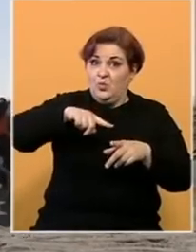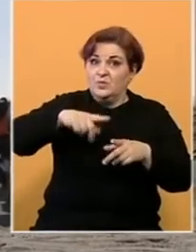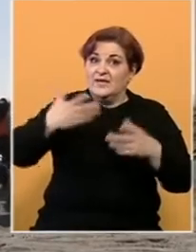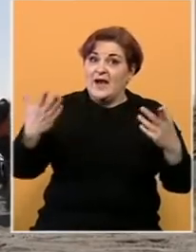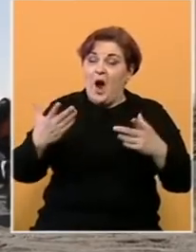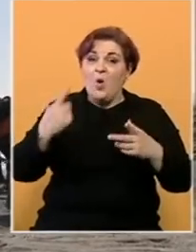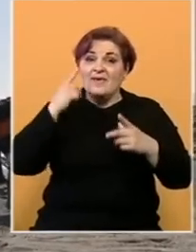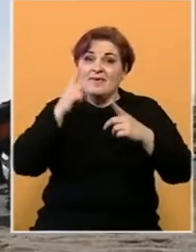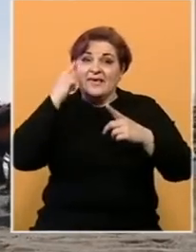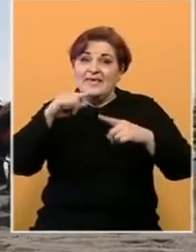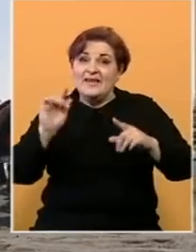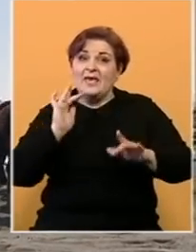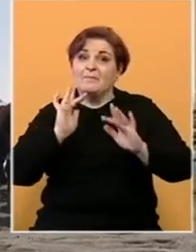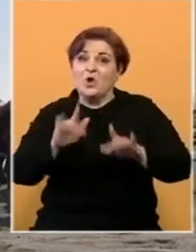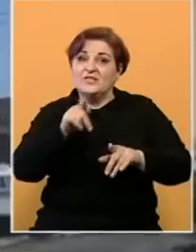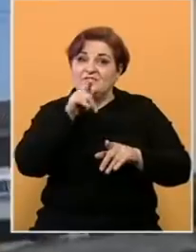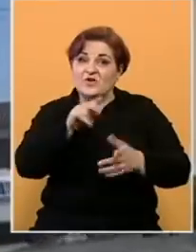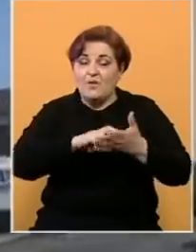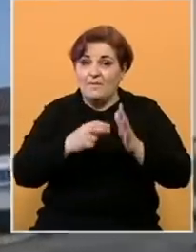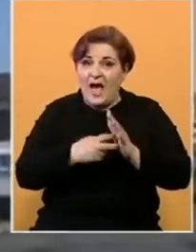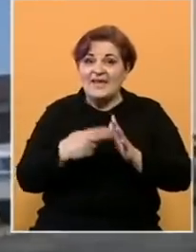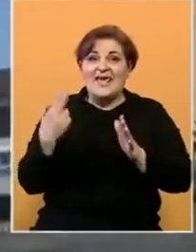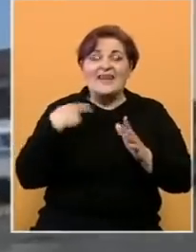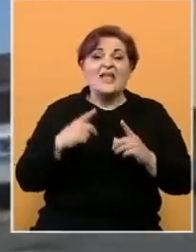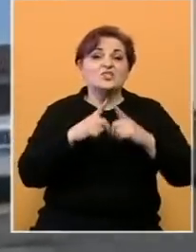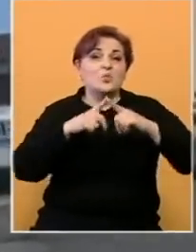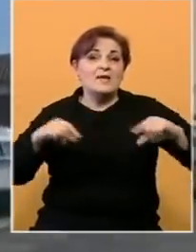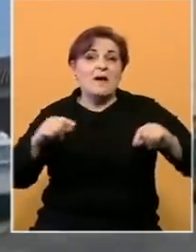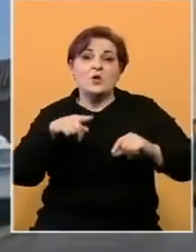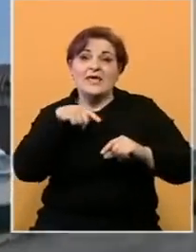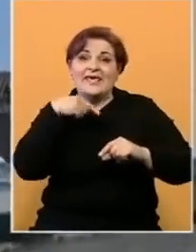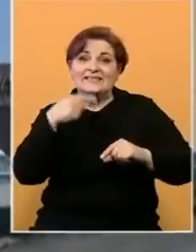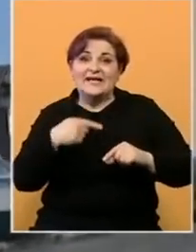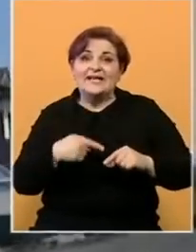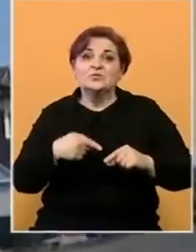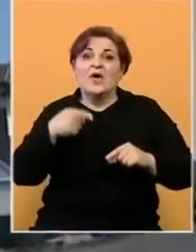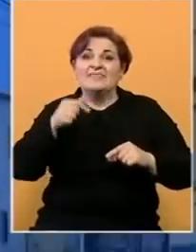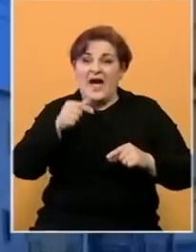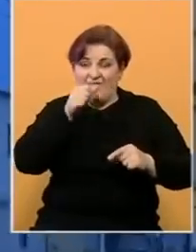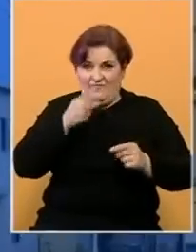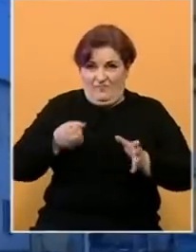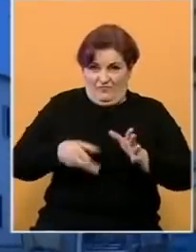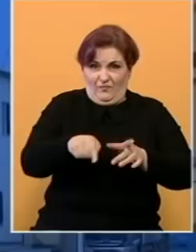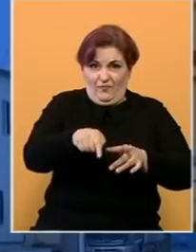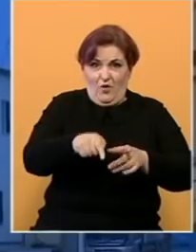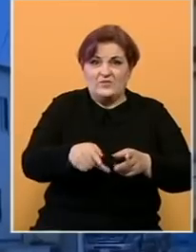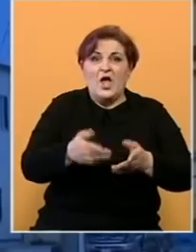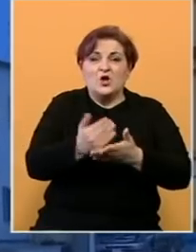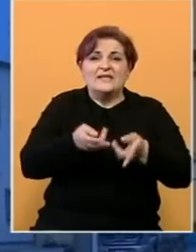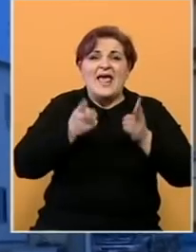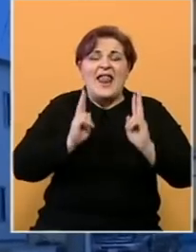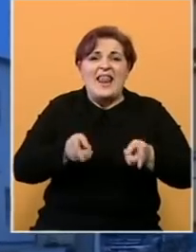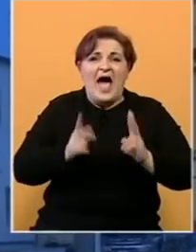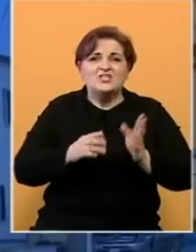i Južne Koreje se protive ovom planu. Nadležni u Japanu su istakli da će ispuštanje vode koja se koristila za hlađenje